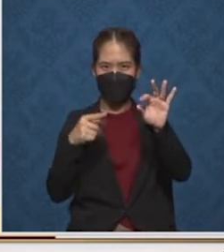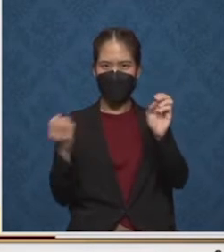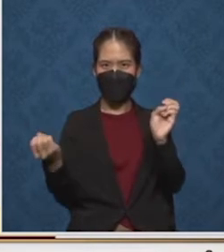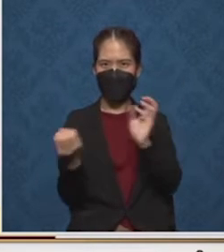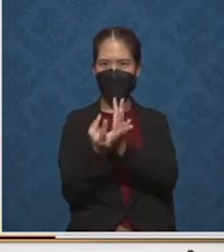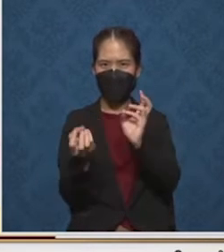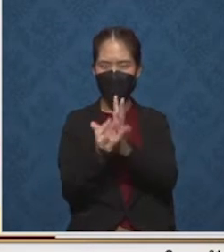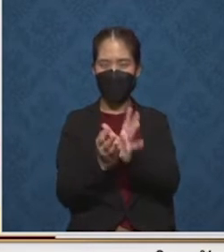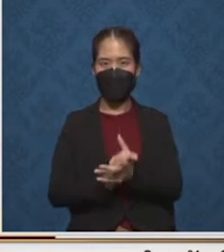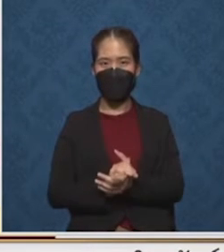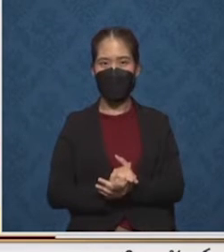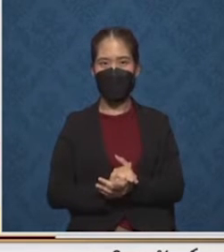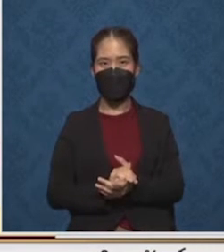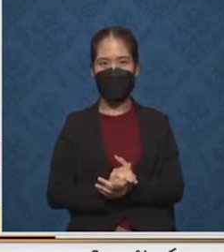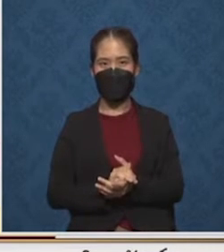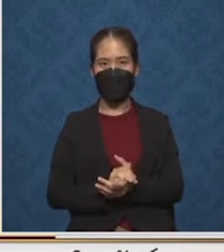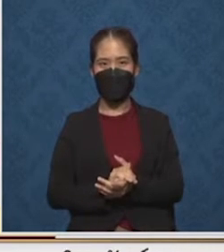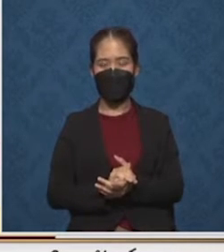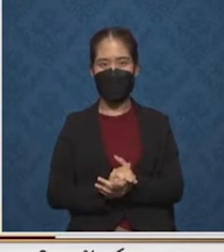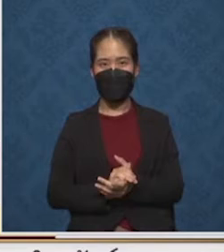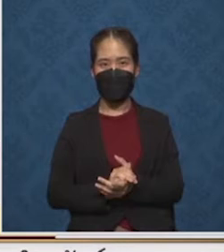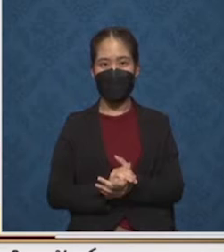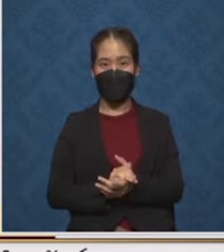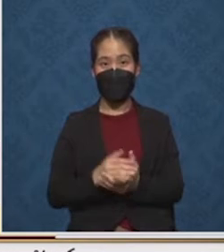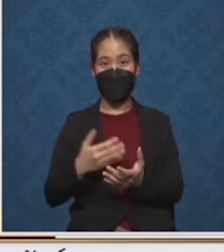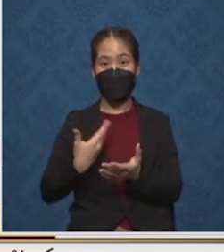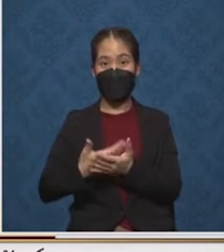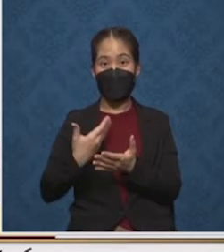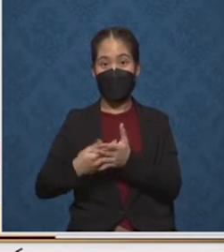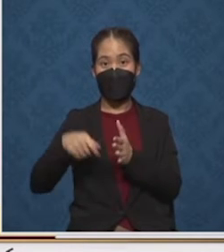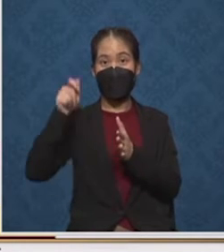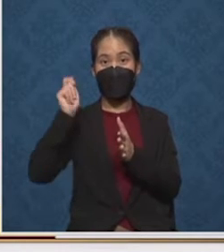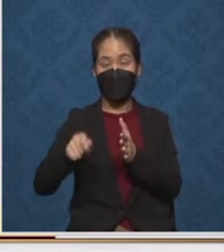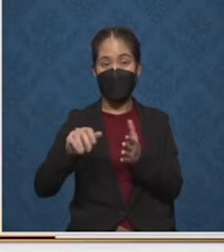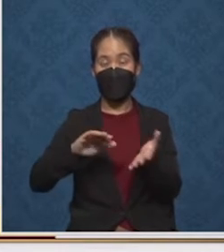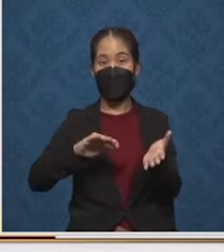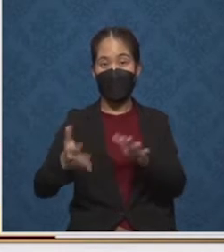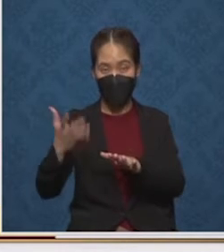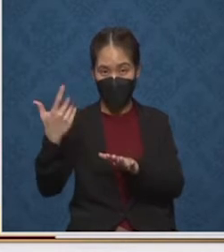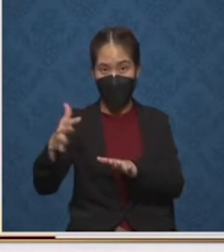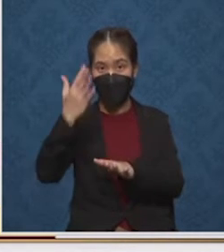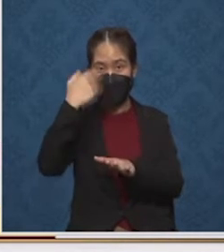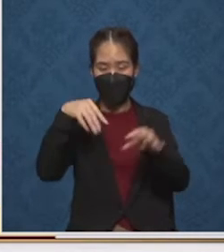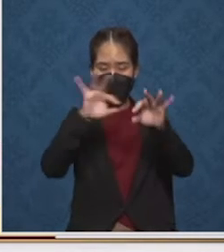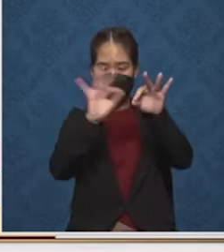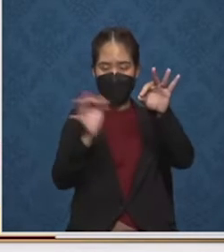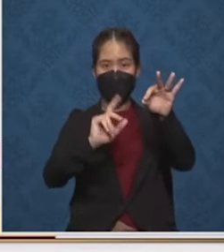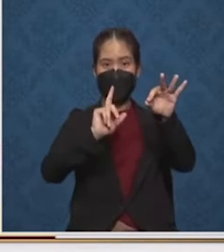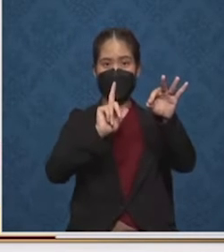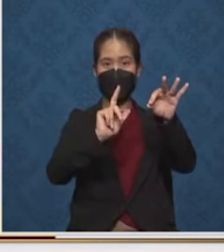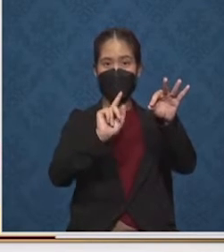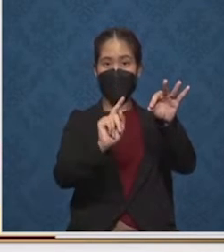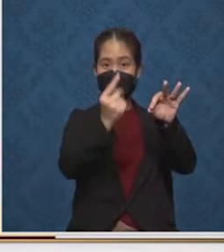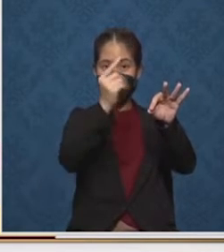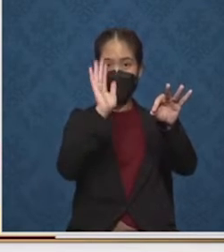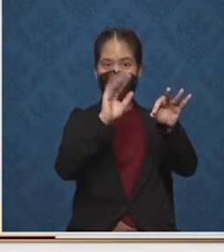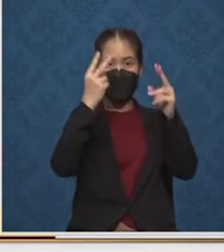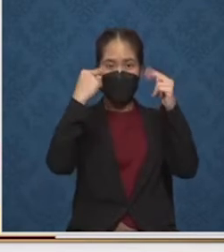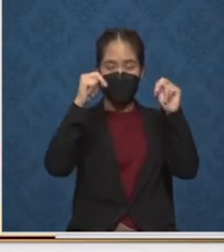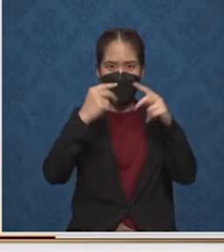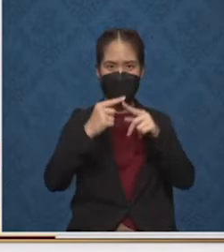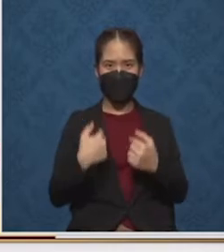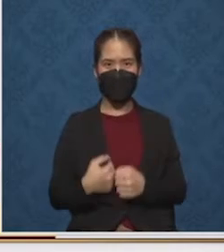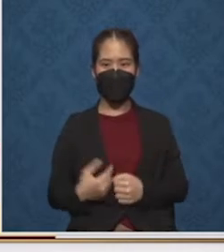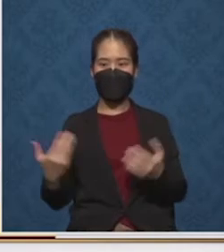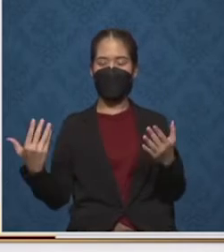อ่ะปิดการประมูลนั้นล้มแล้วนะครับเพราะเข้าสังการอะไรของคุณแต่พอคุณมาอาศัย